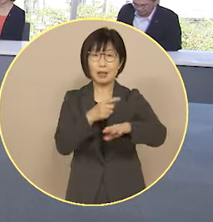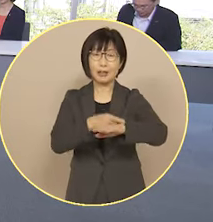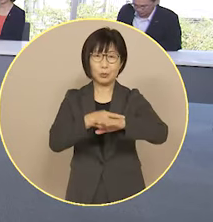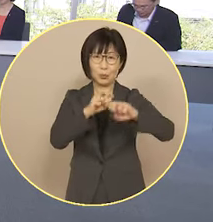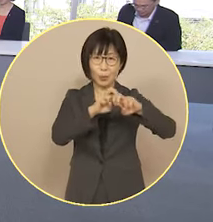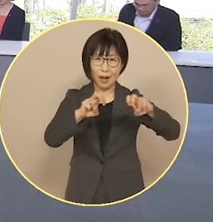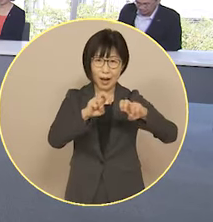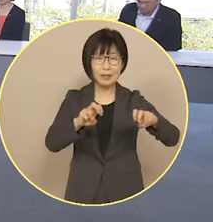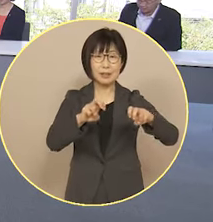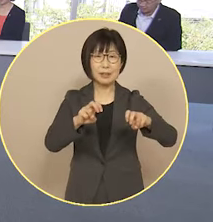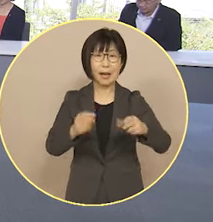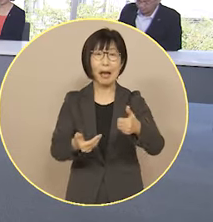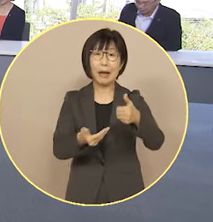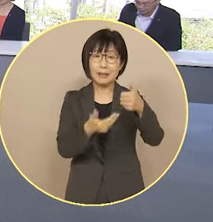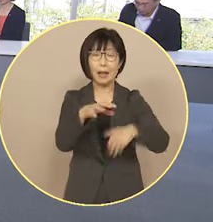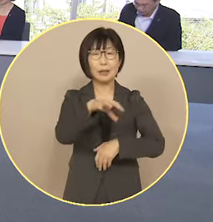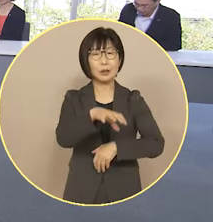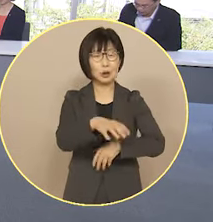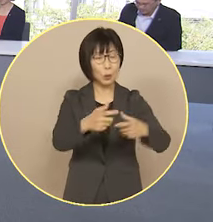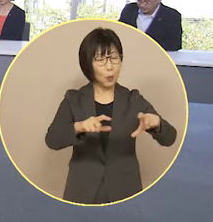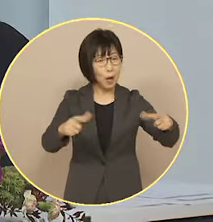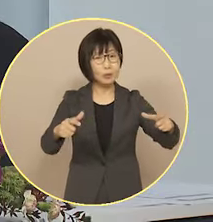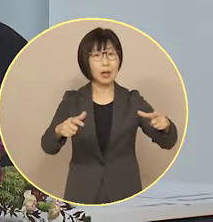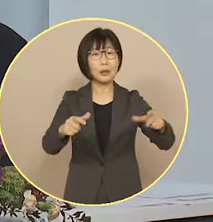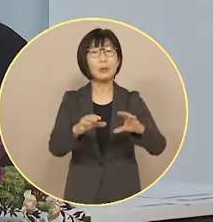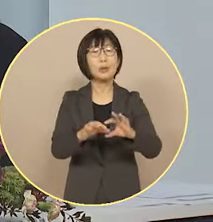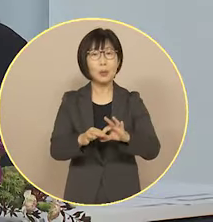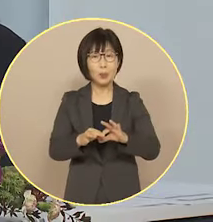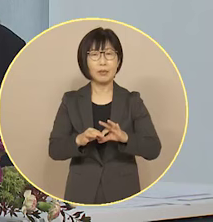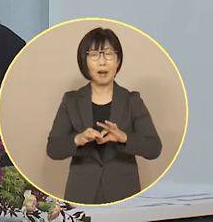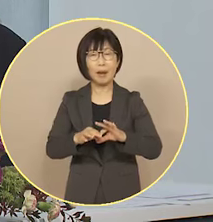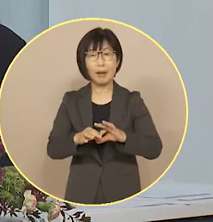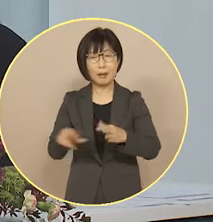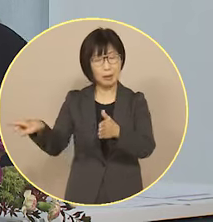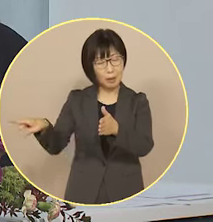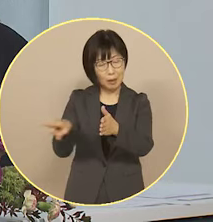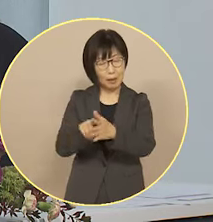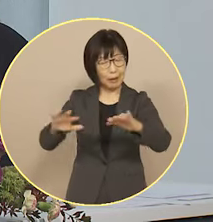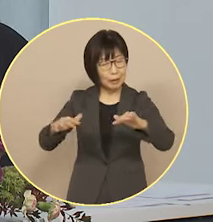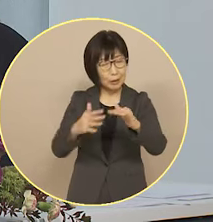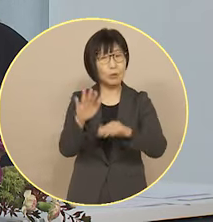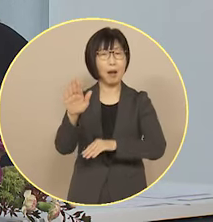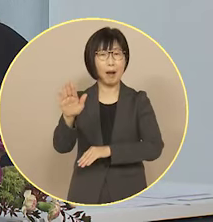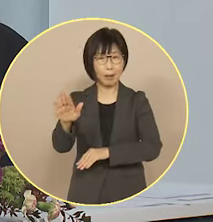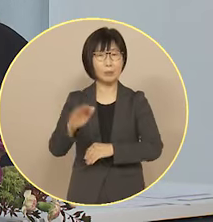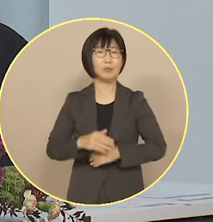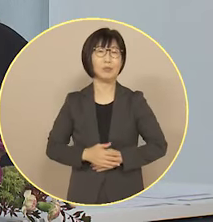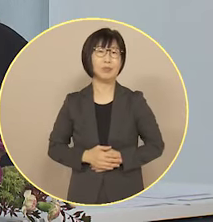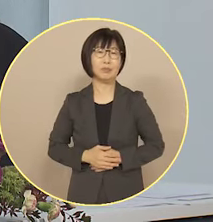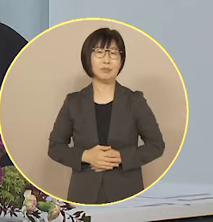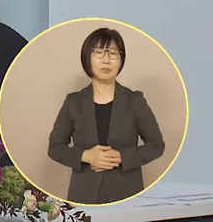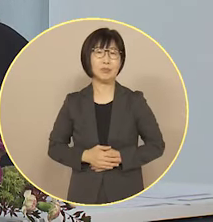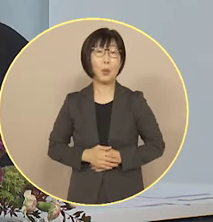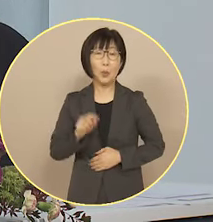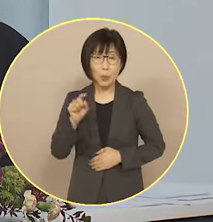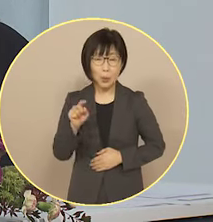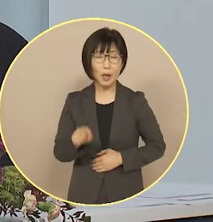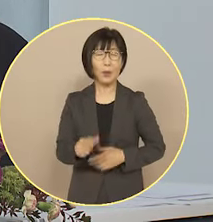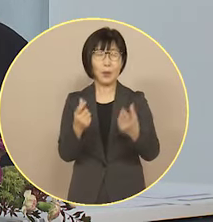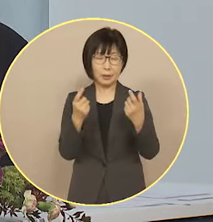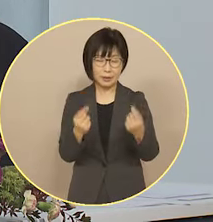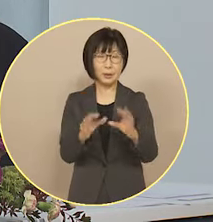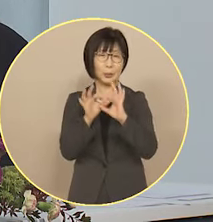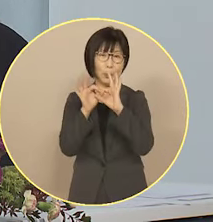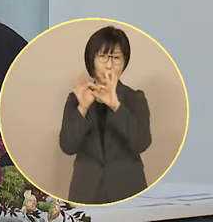開発そして産地の拡大になるによって気づき上げられたものでございますこうした歴史をしっかりと